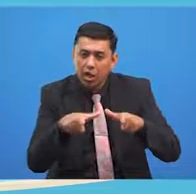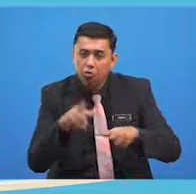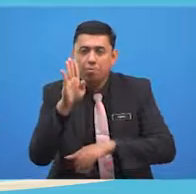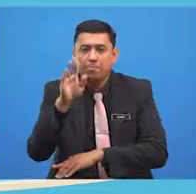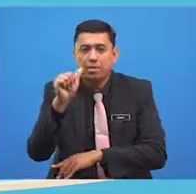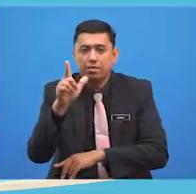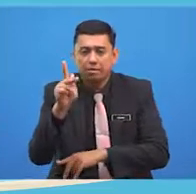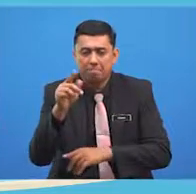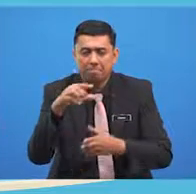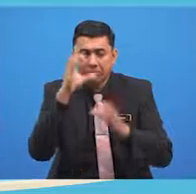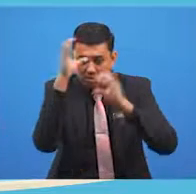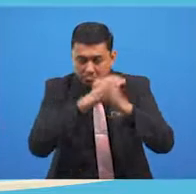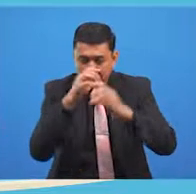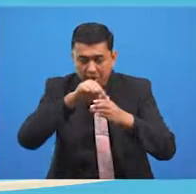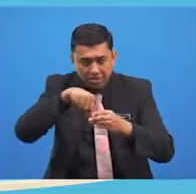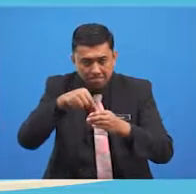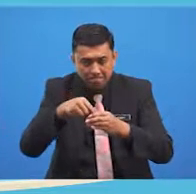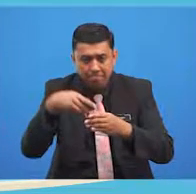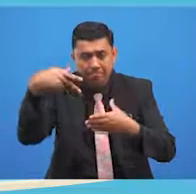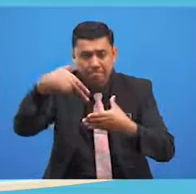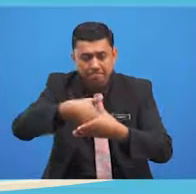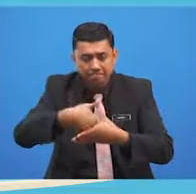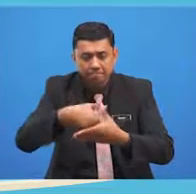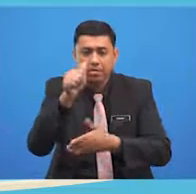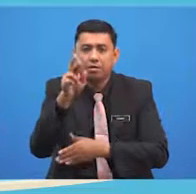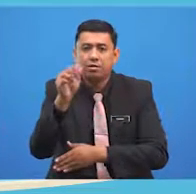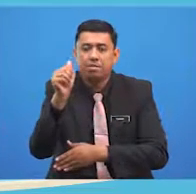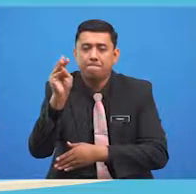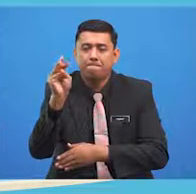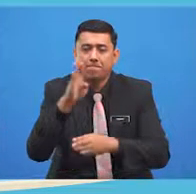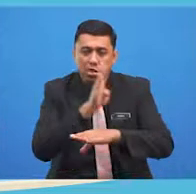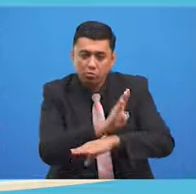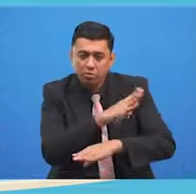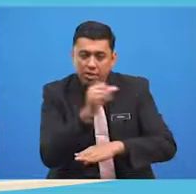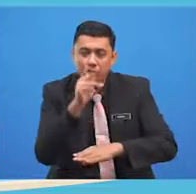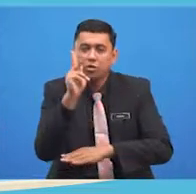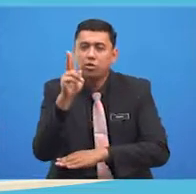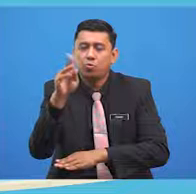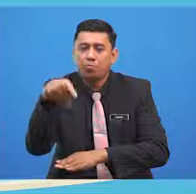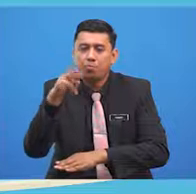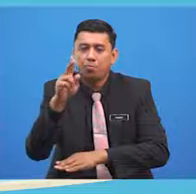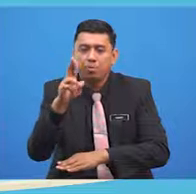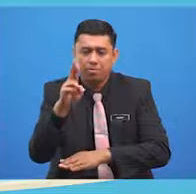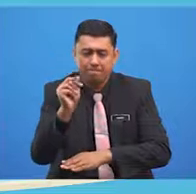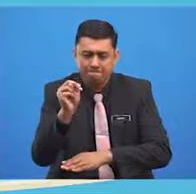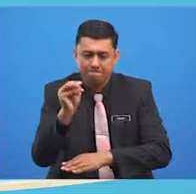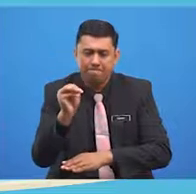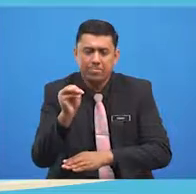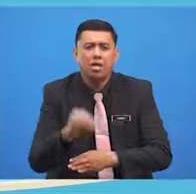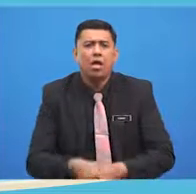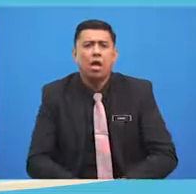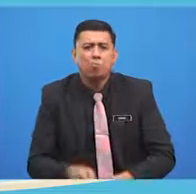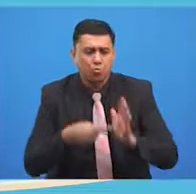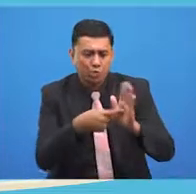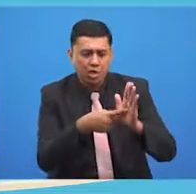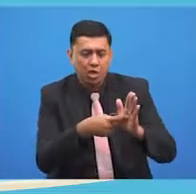balak, cari gali petroleum, arang batu dan kuprum. Semua gambar ini menunjukkan sumber semula jadi.